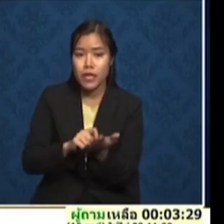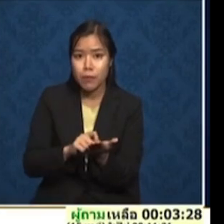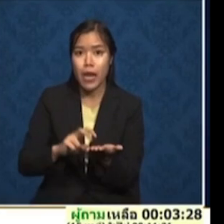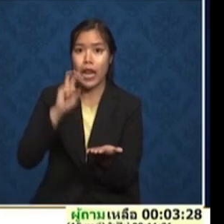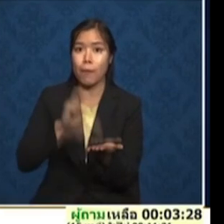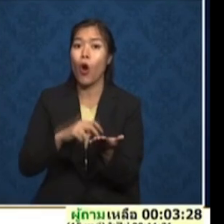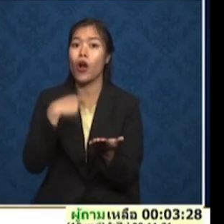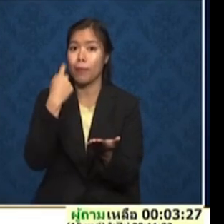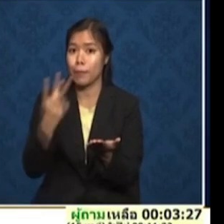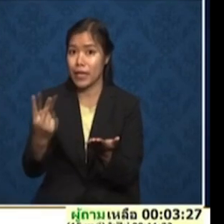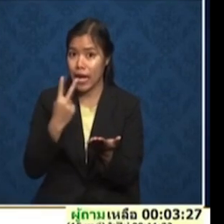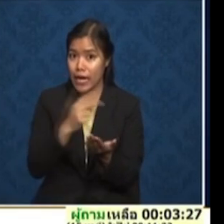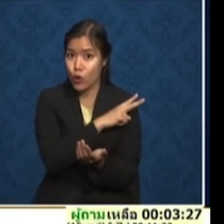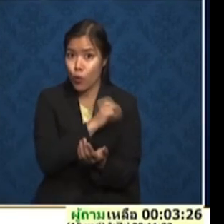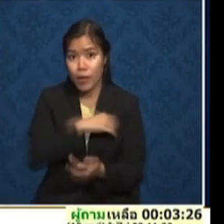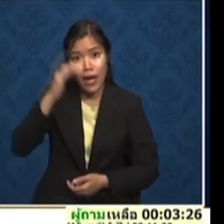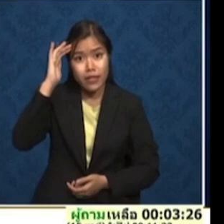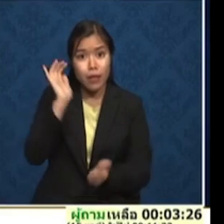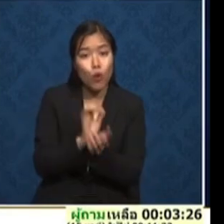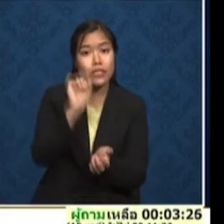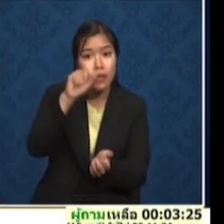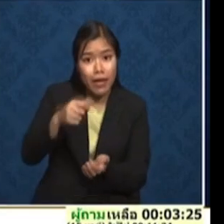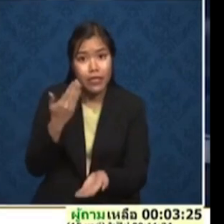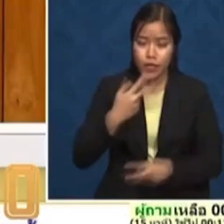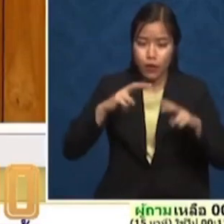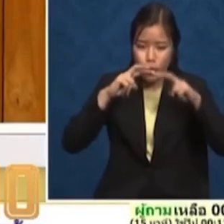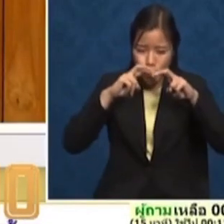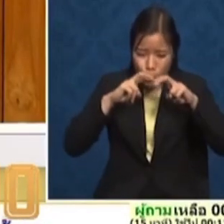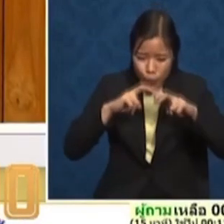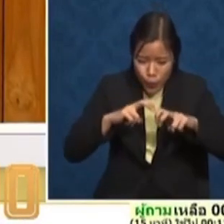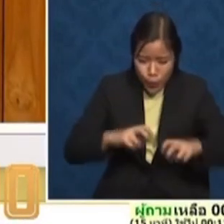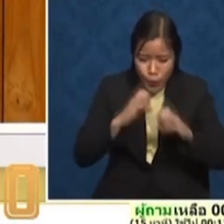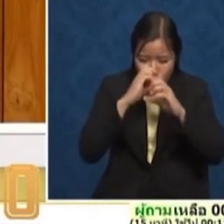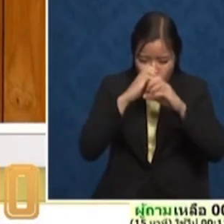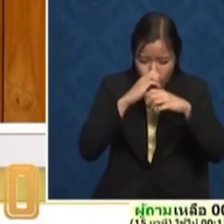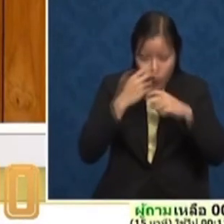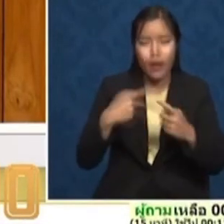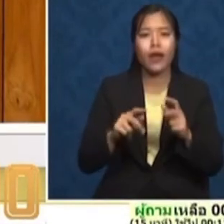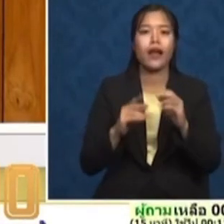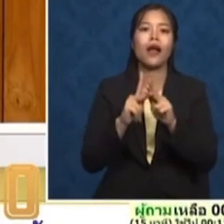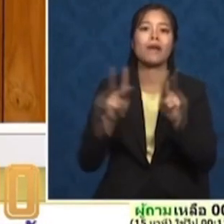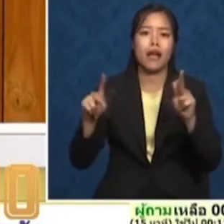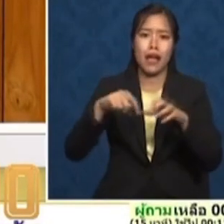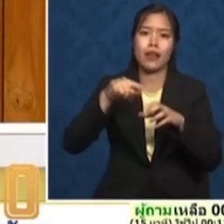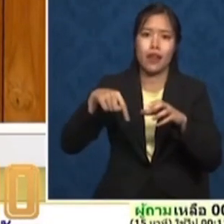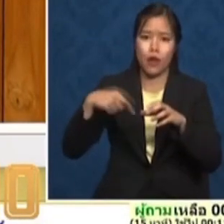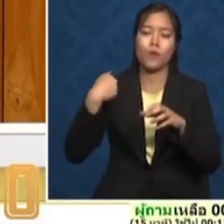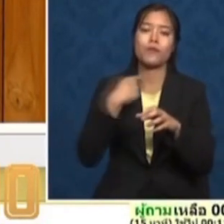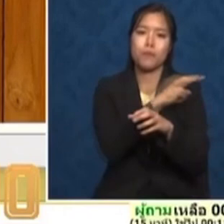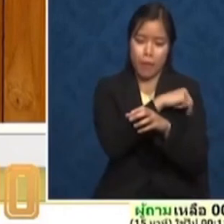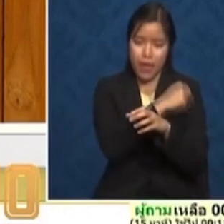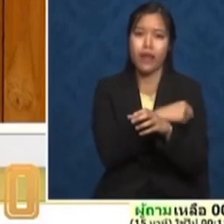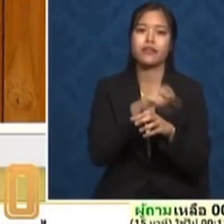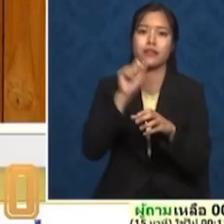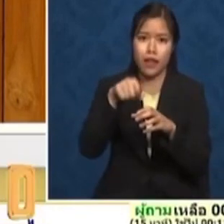หรือไม่หรือกระทรวงสาธารสุขคำถามที่ 3ครับท่านอทานในคณะกรรมการก็ใช้แพทย์ในการวินิจฉัยนะครับ